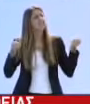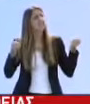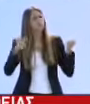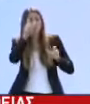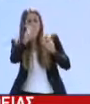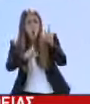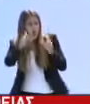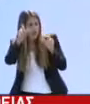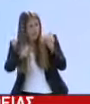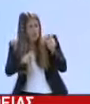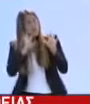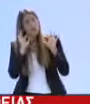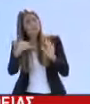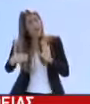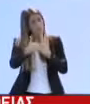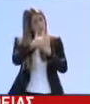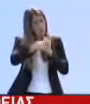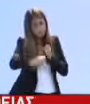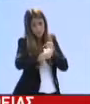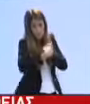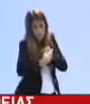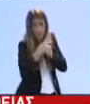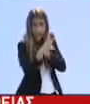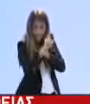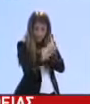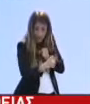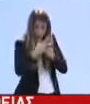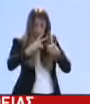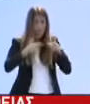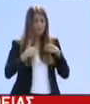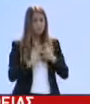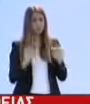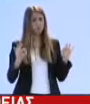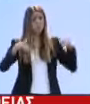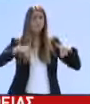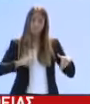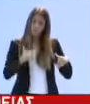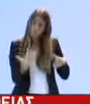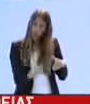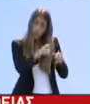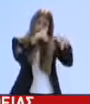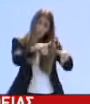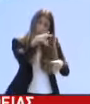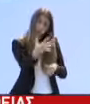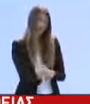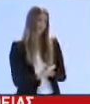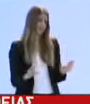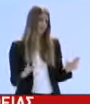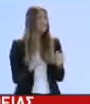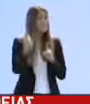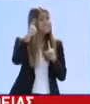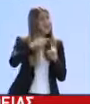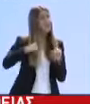καθενός δεν μπορεί να συγκρούεται με την ελευθερία του άλλου και να αποβαίνει τελικά εις βάρος του δημοσίου